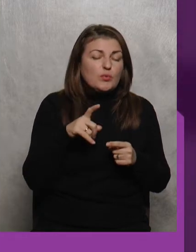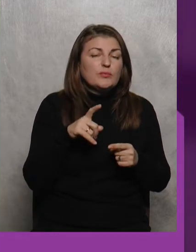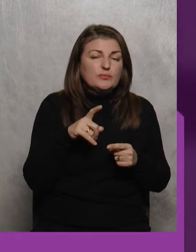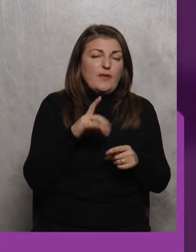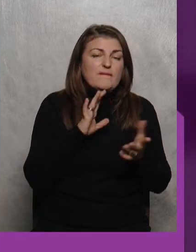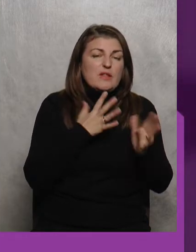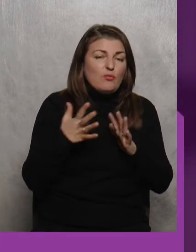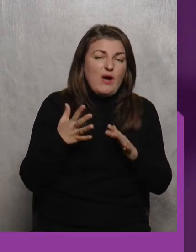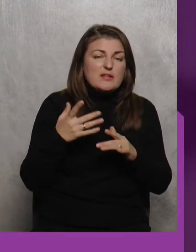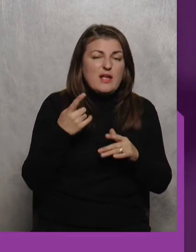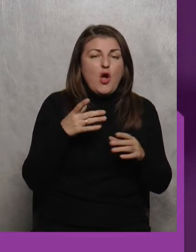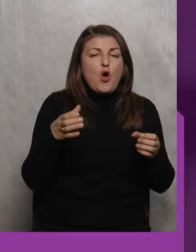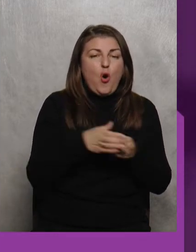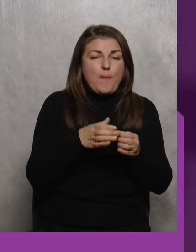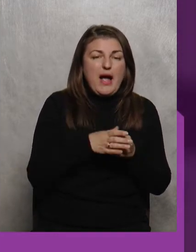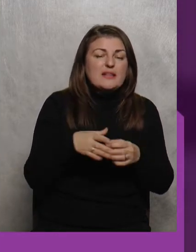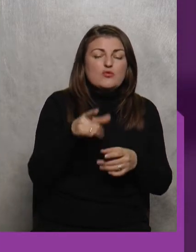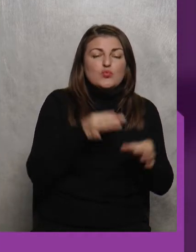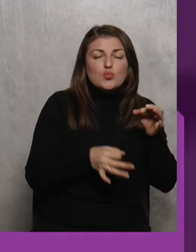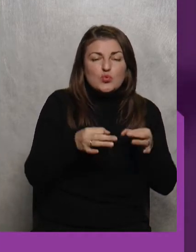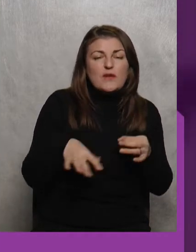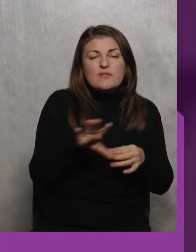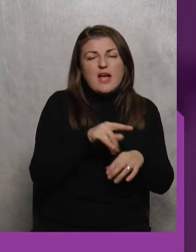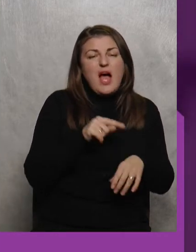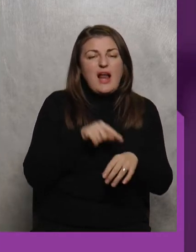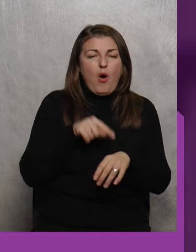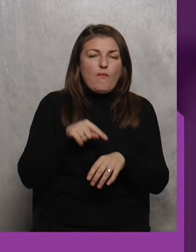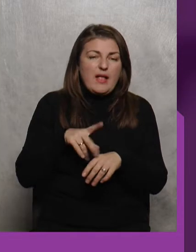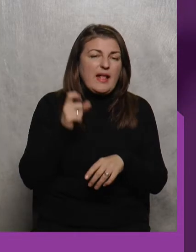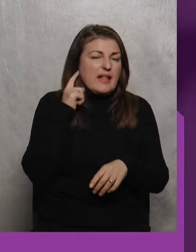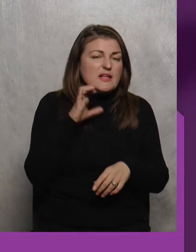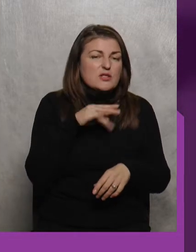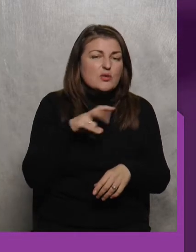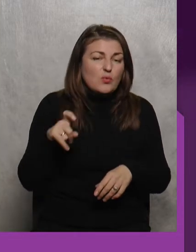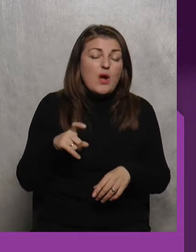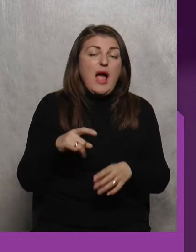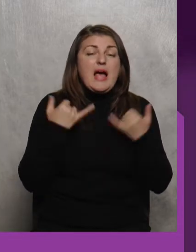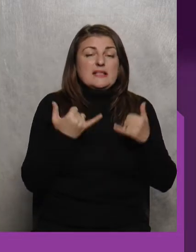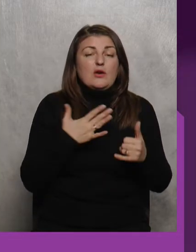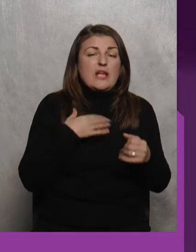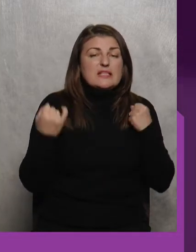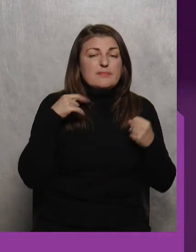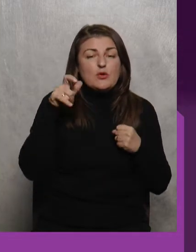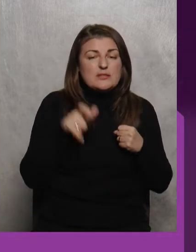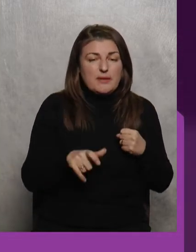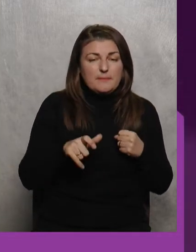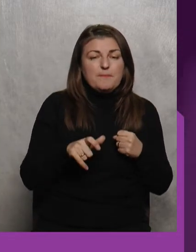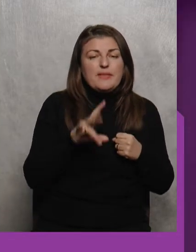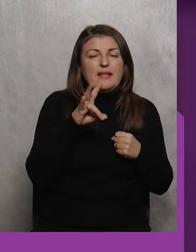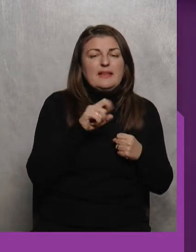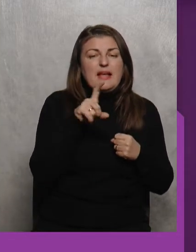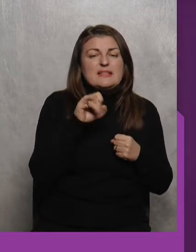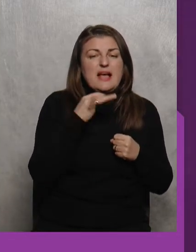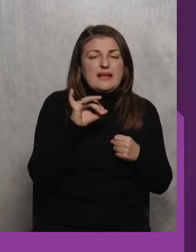на слух реагують, відбувається, так. Да, команди, всі судді, реагування на слух. Зараз наш спортсмен